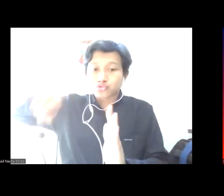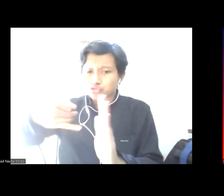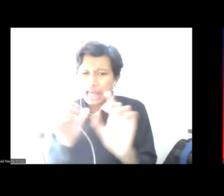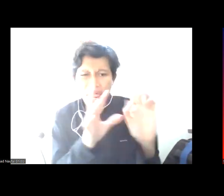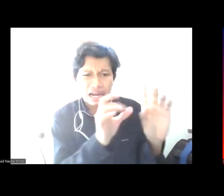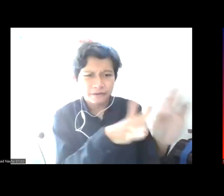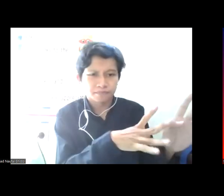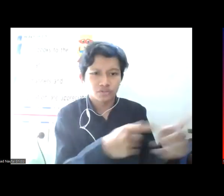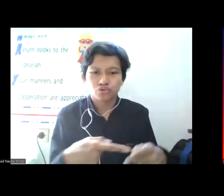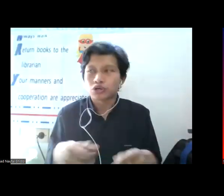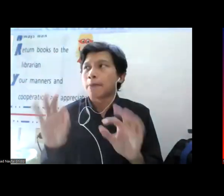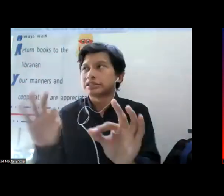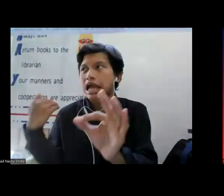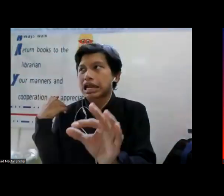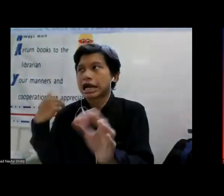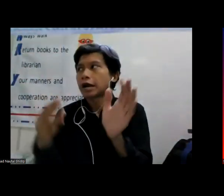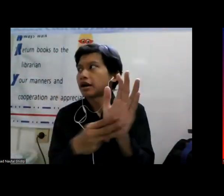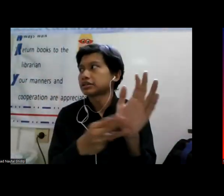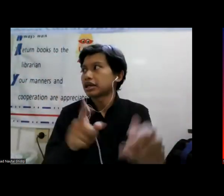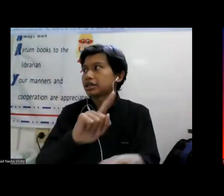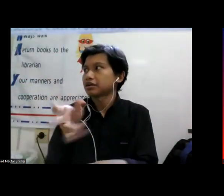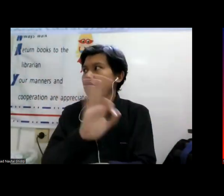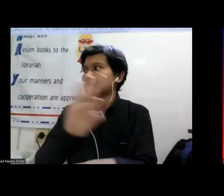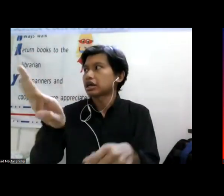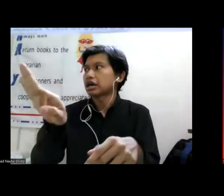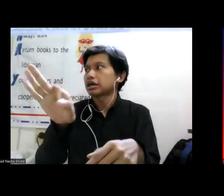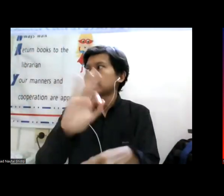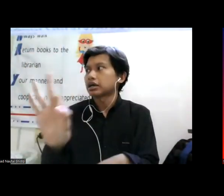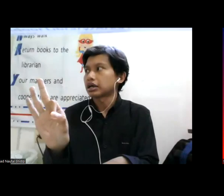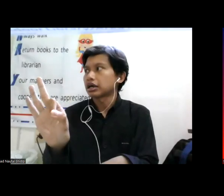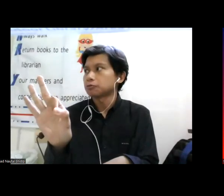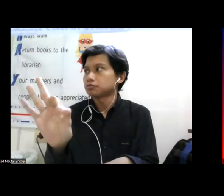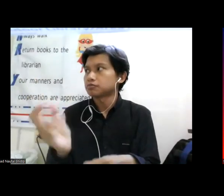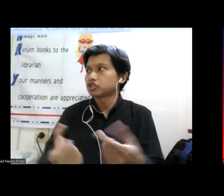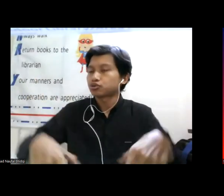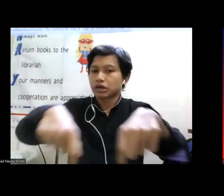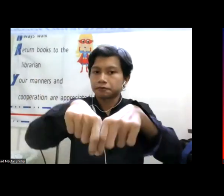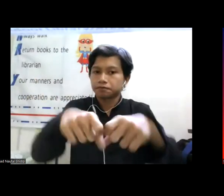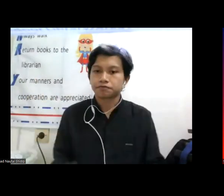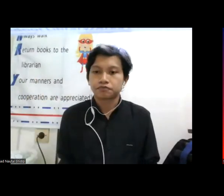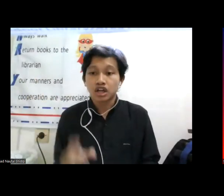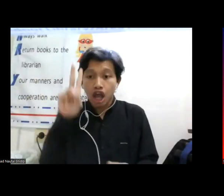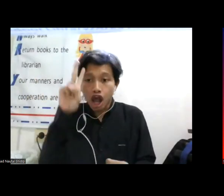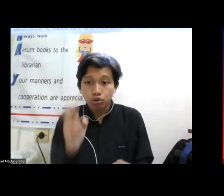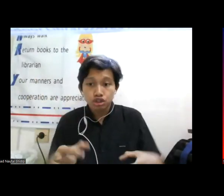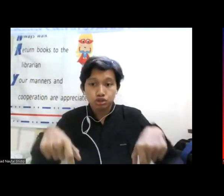misalkan itu belum tentu harus ditulis Arab sesuai